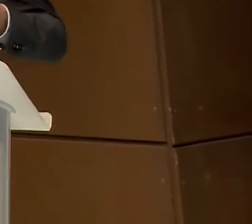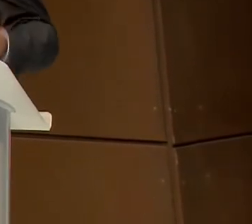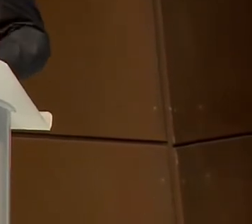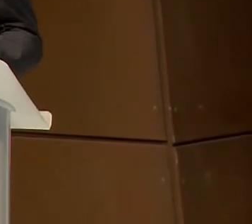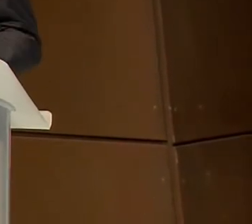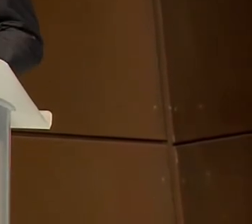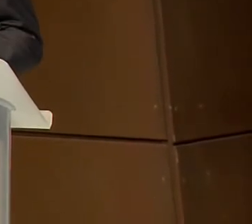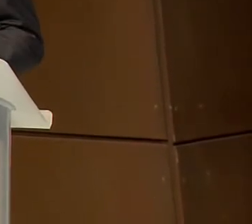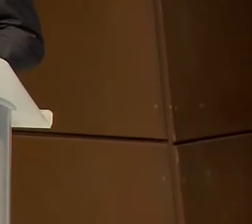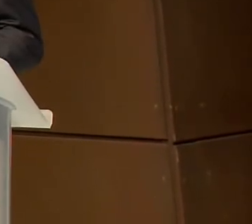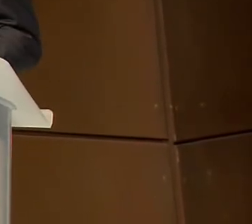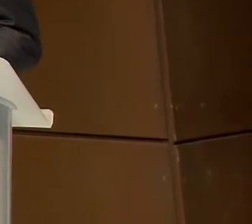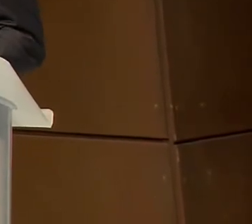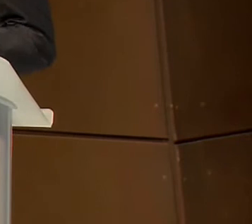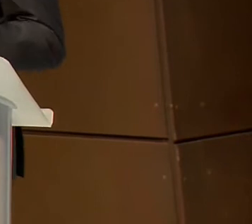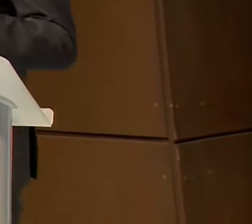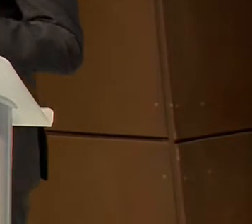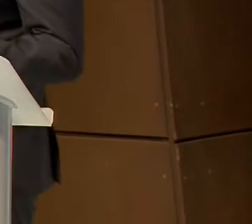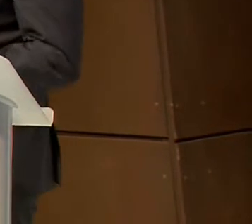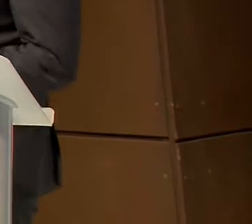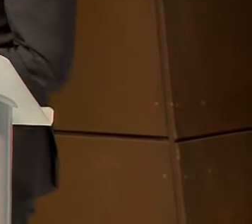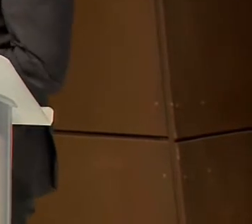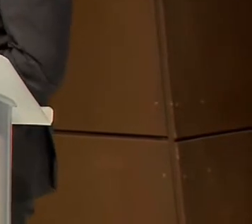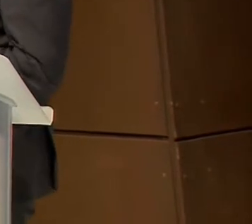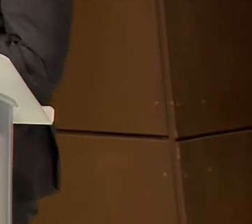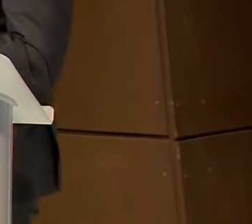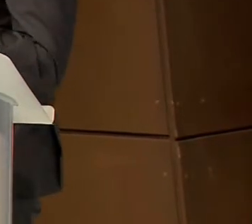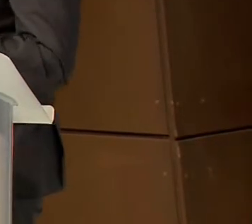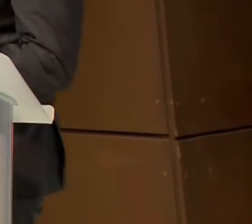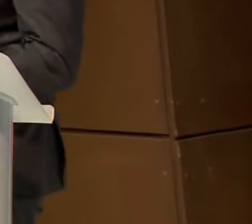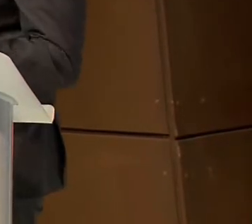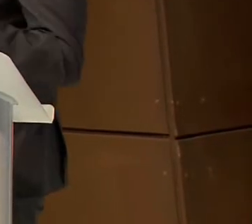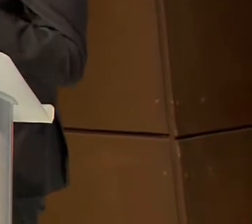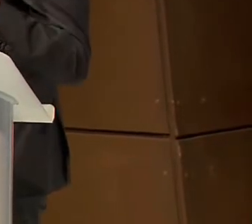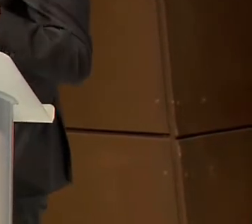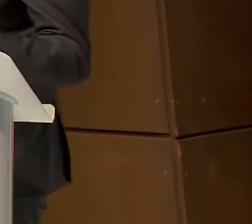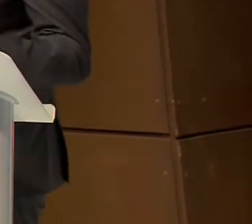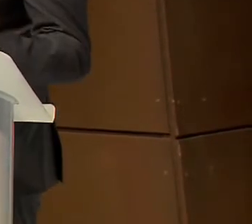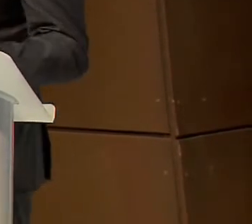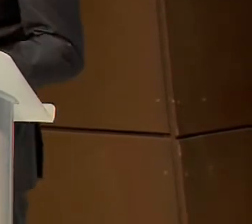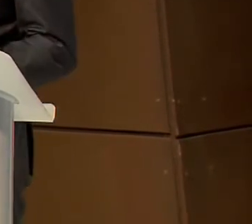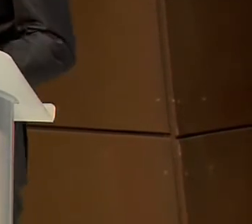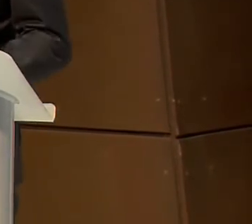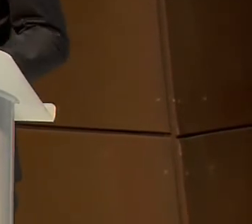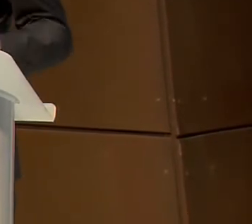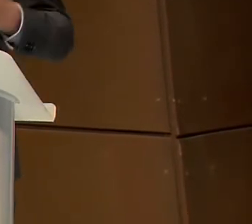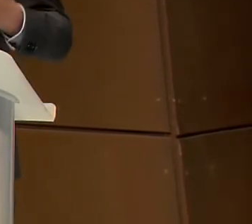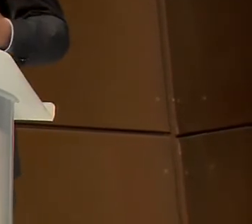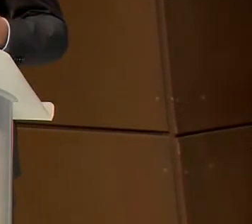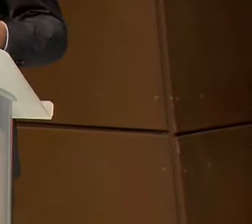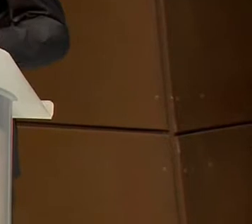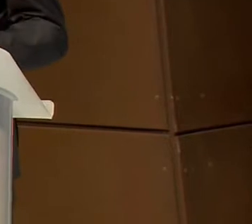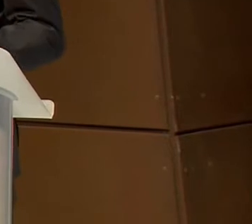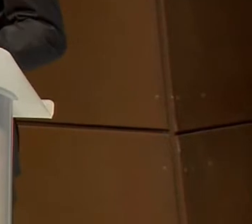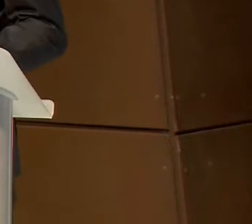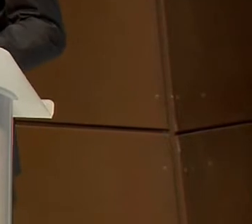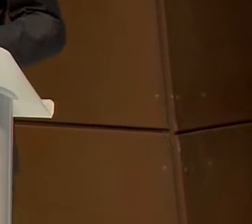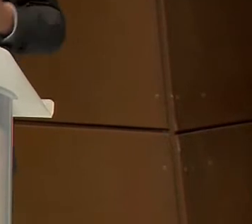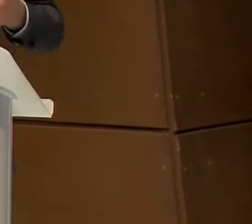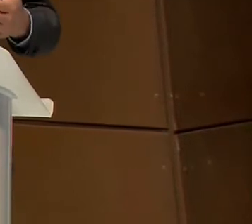freie Meinungsäußerung gekämpft, sind aufgestanden und haben etwas durchgesetzt, was ganz